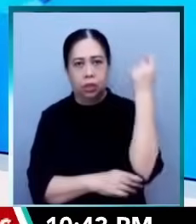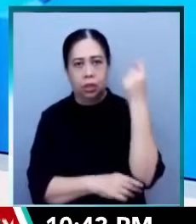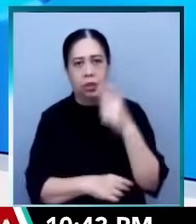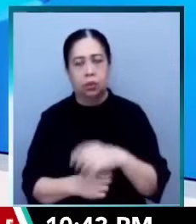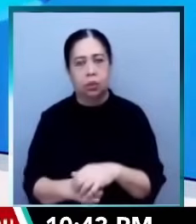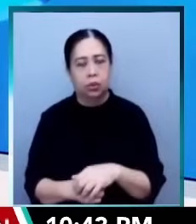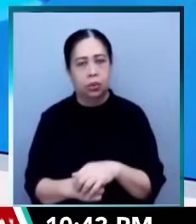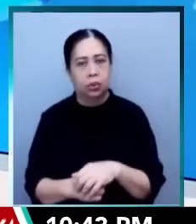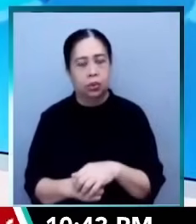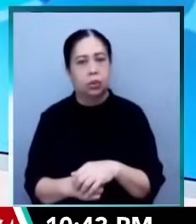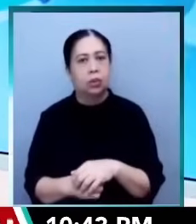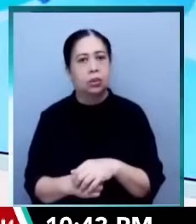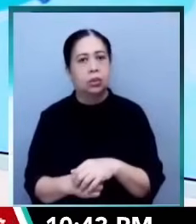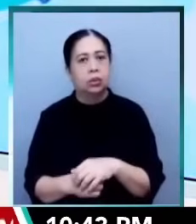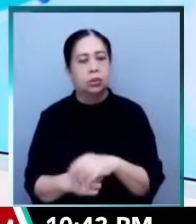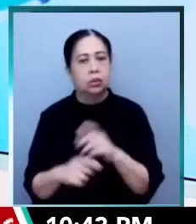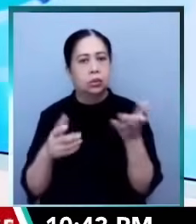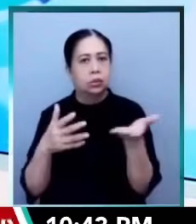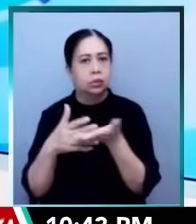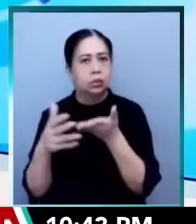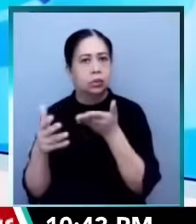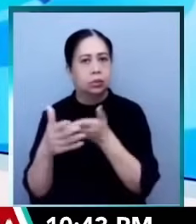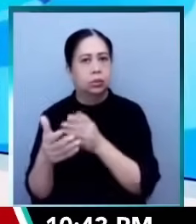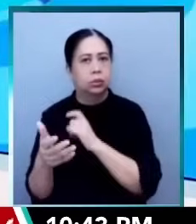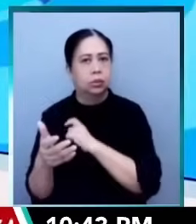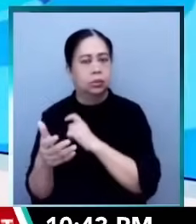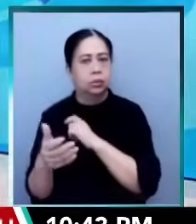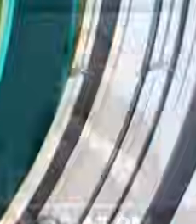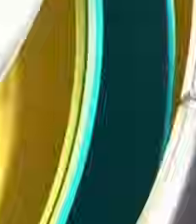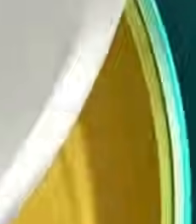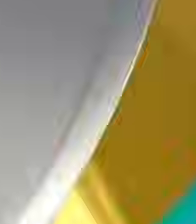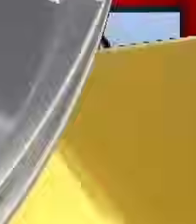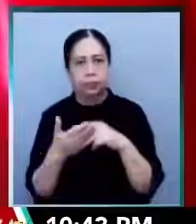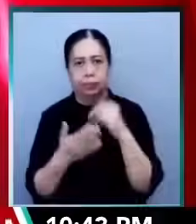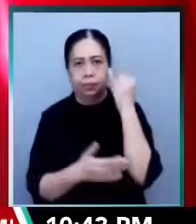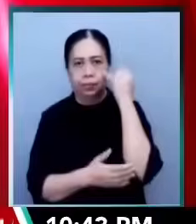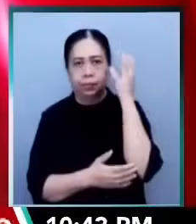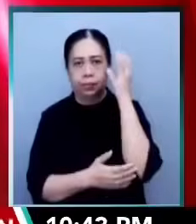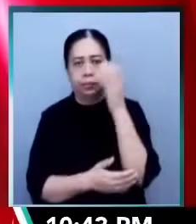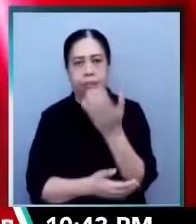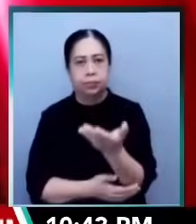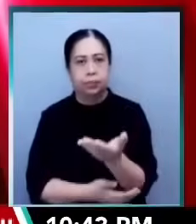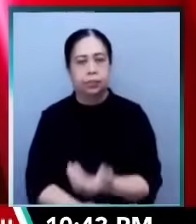na rin ng mga pulis ang suspect. May spot report si John Consulta.